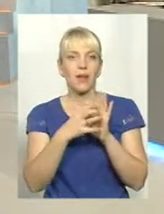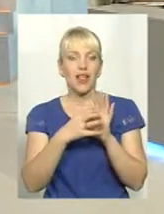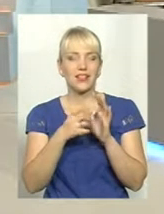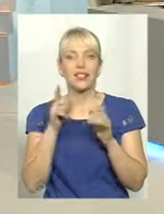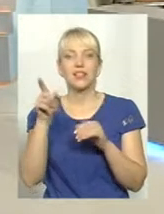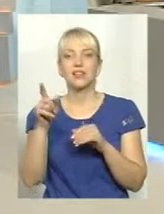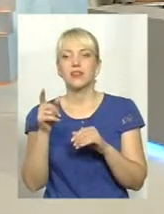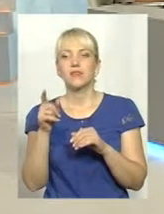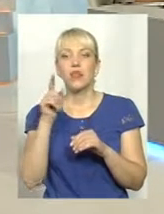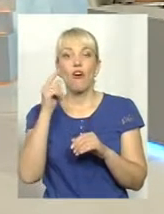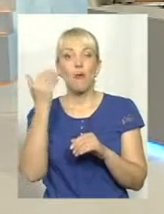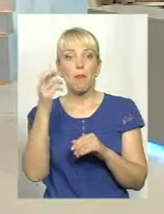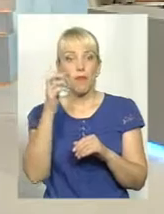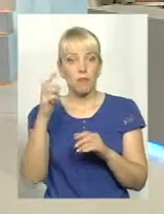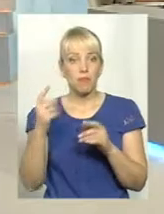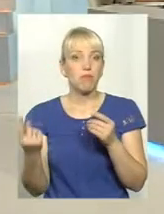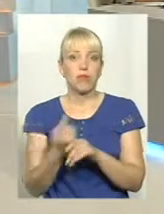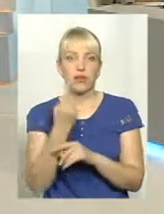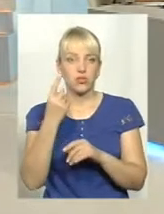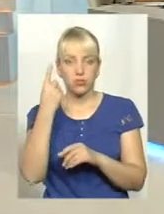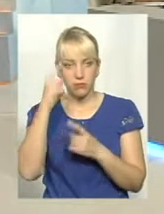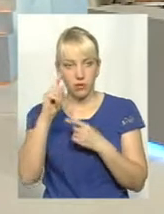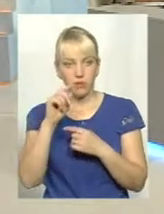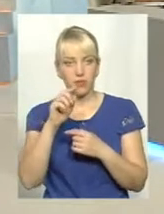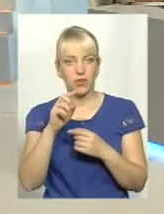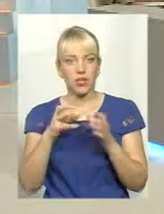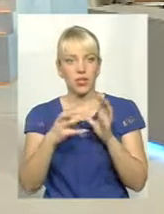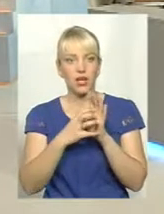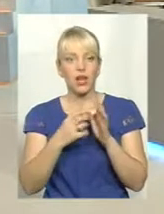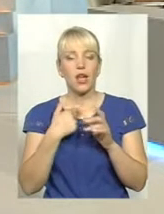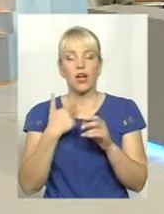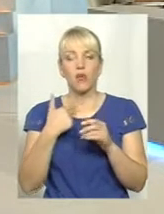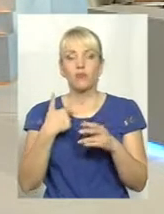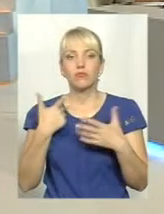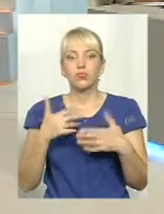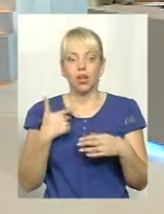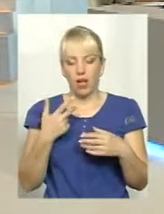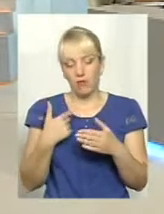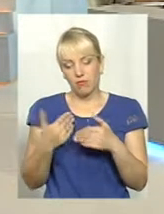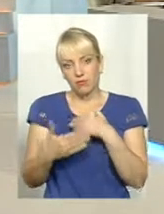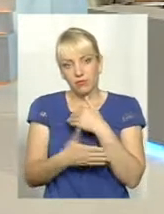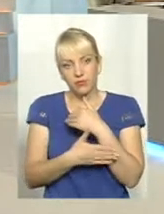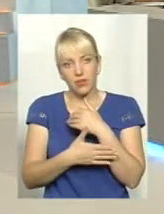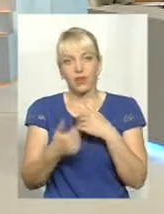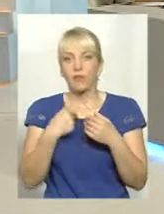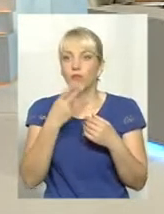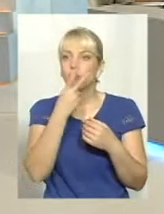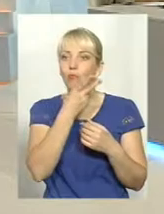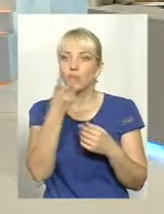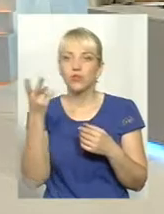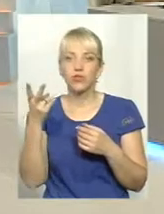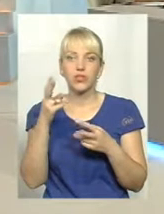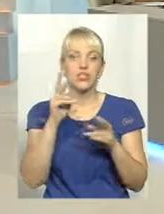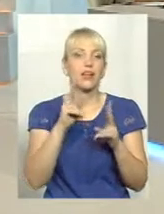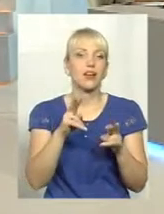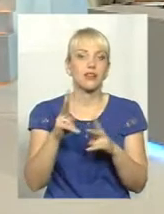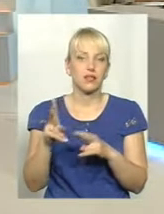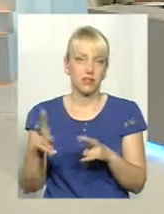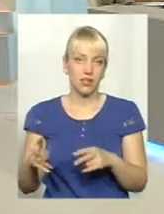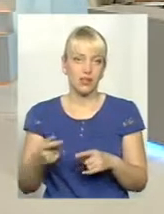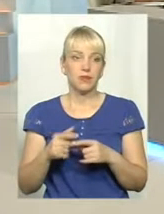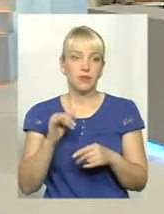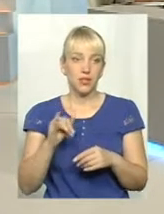відомими. Подивитися практику Львова, подивитися практику, от Житомир раніше стартував також, у них вже є бренд, наскільки він